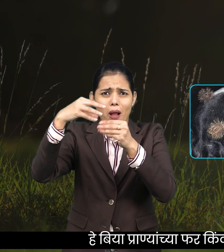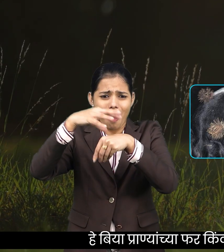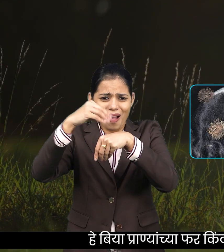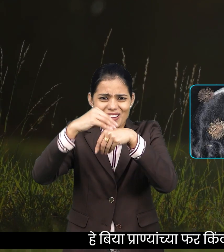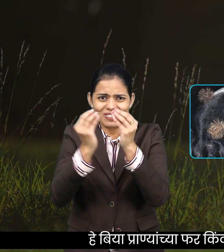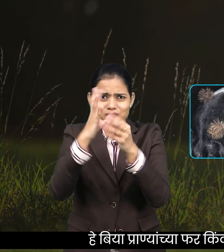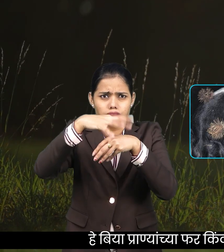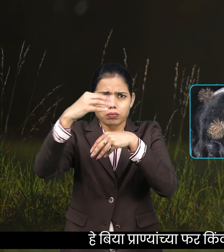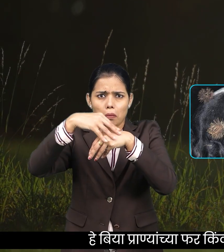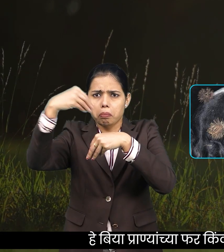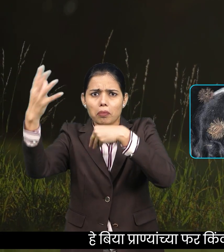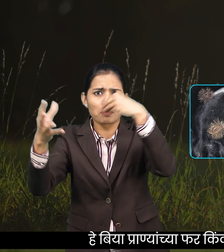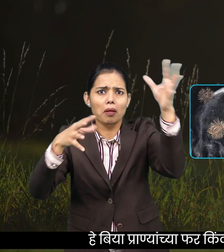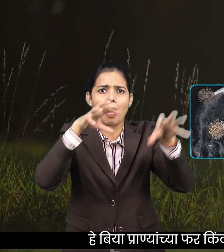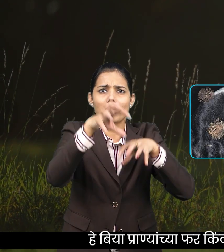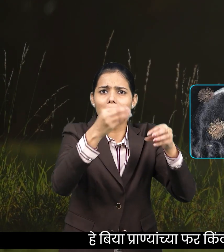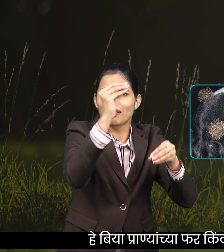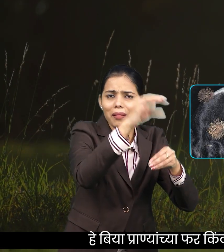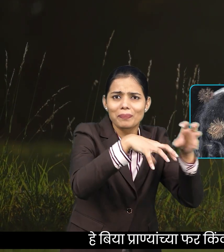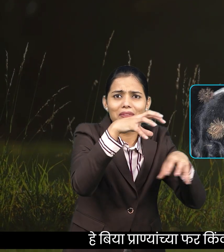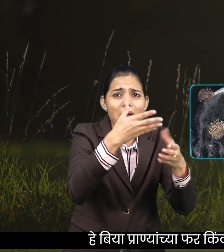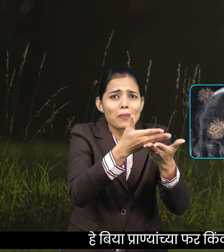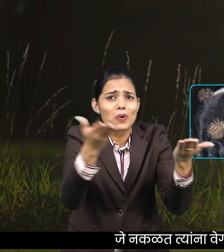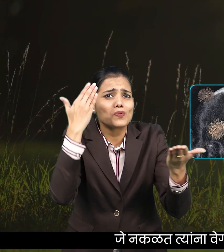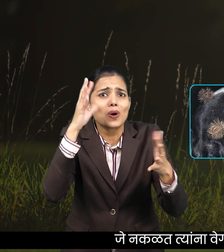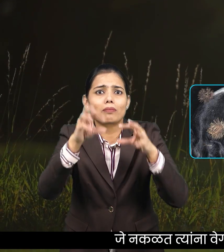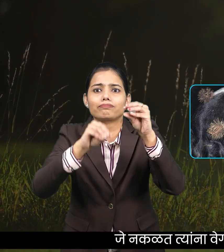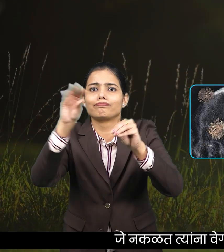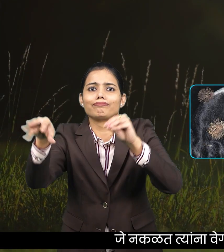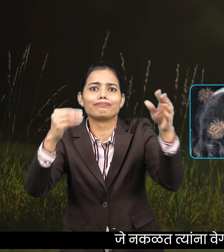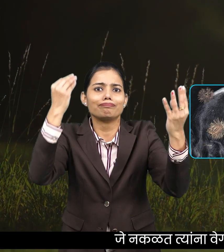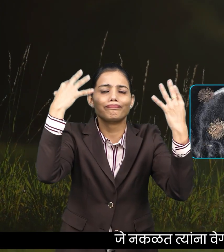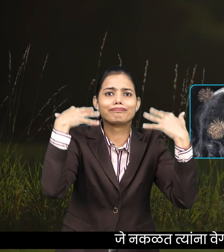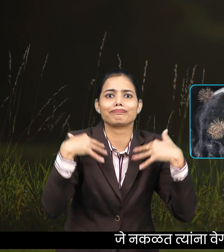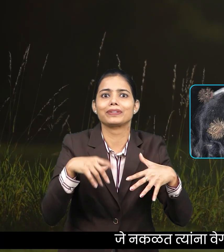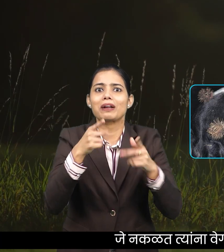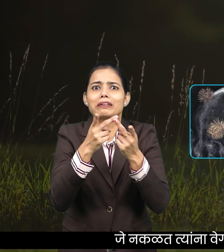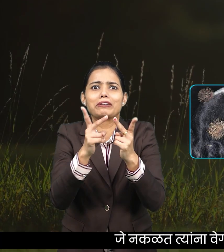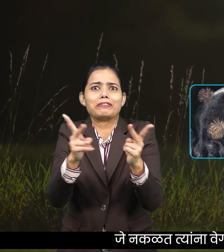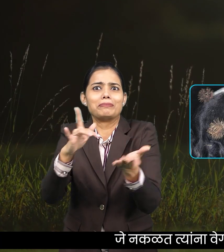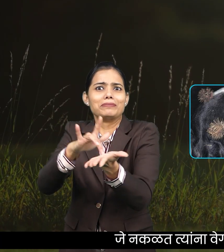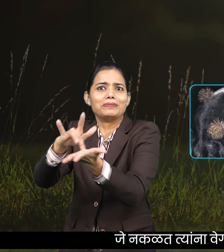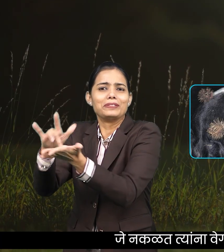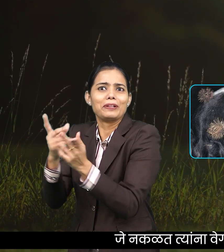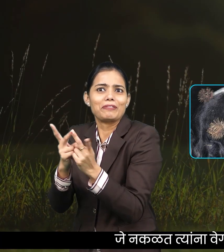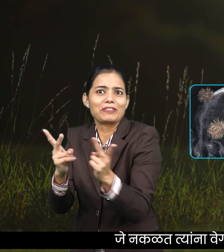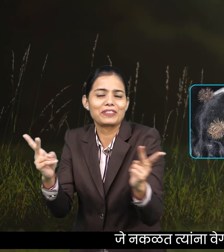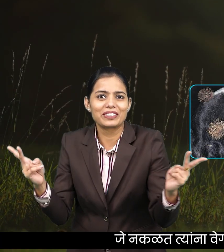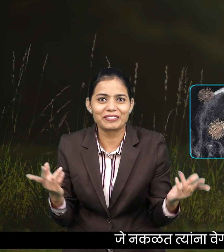किंवा त्वचेला चिकटण्यास मदत करतात, जे नकळत त्यांना